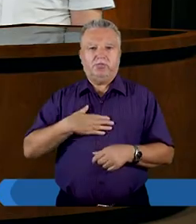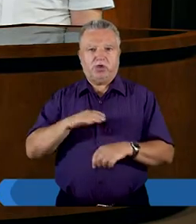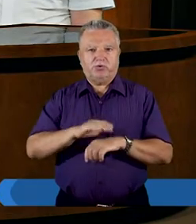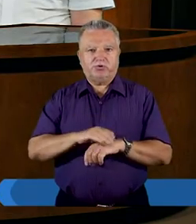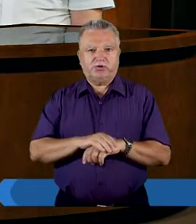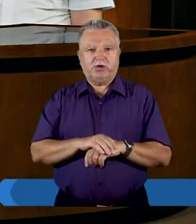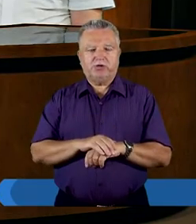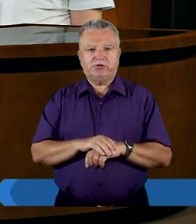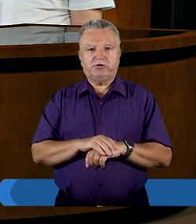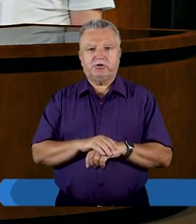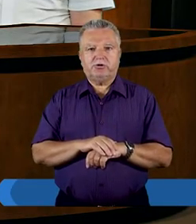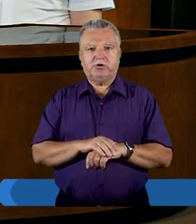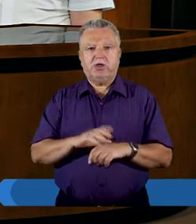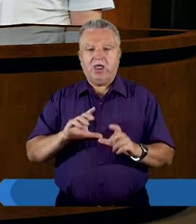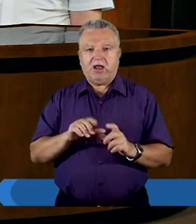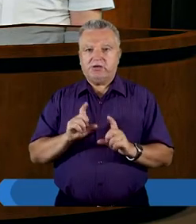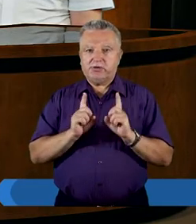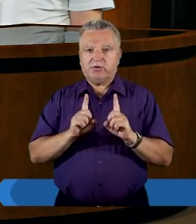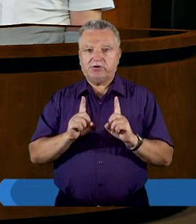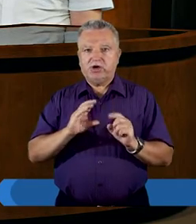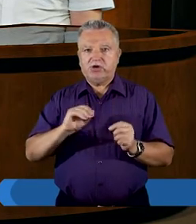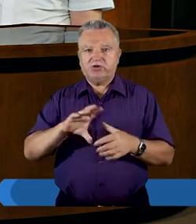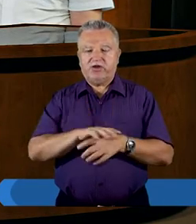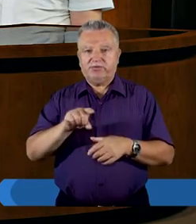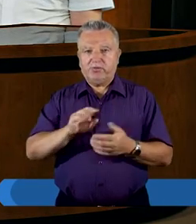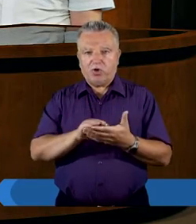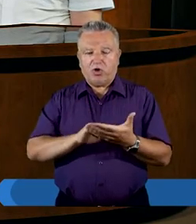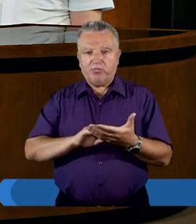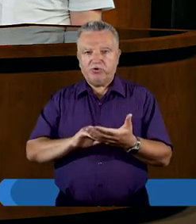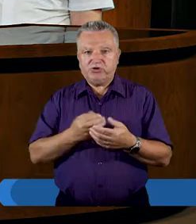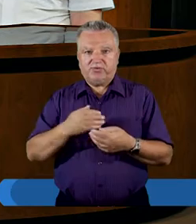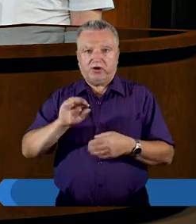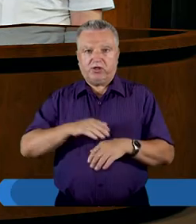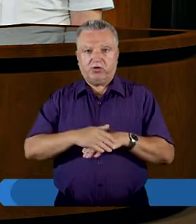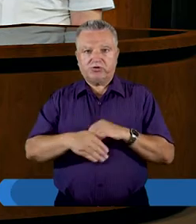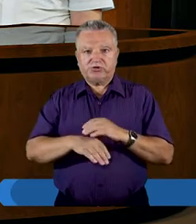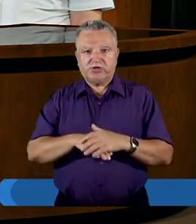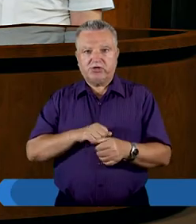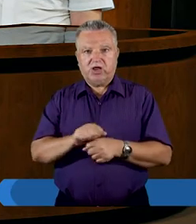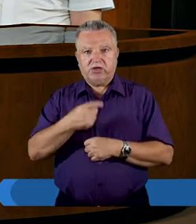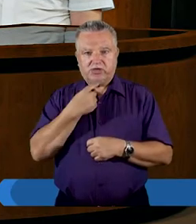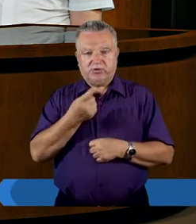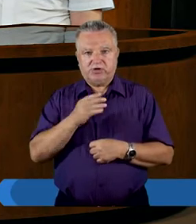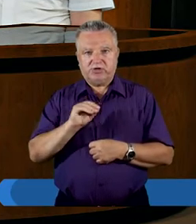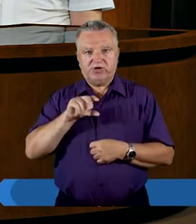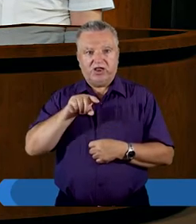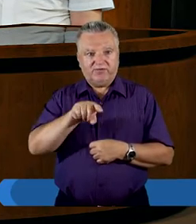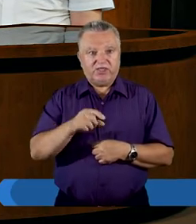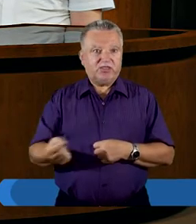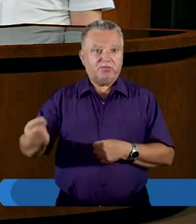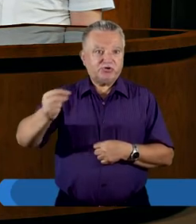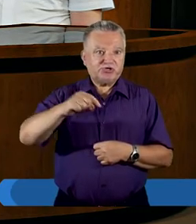przyjaciół? Chociaż zauważyliście, że w tym opisie wielkiego szczęścia jest powiedziane, wtedy